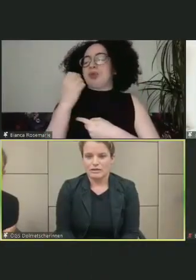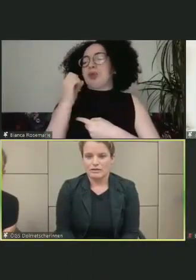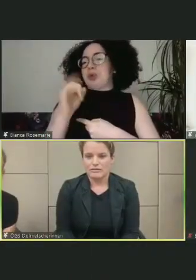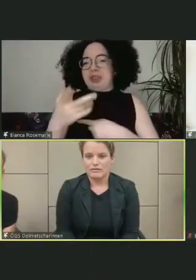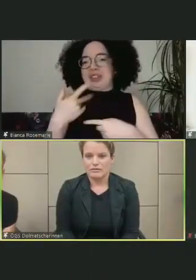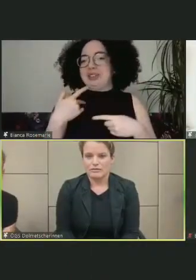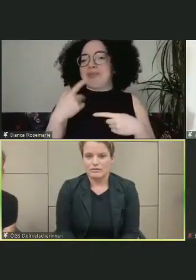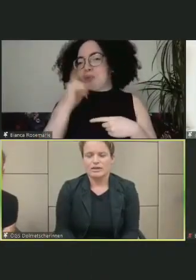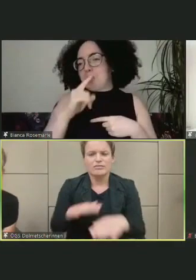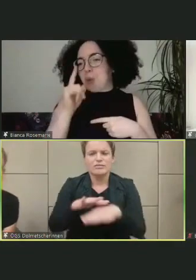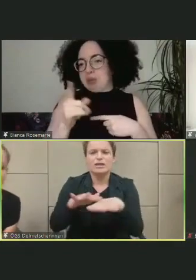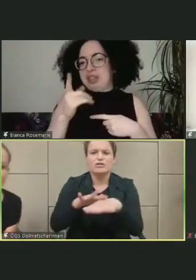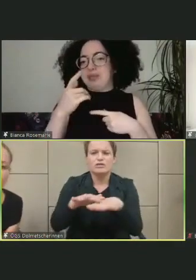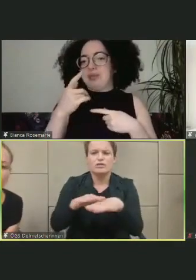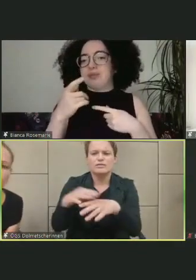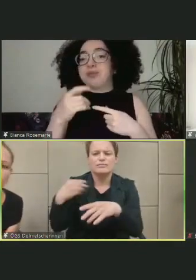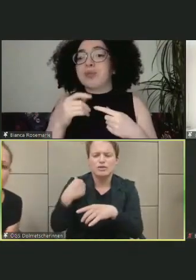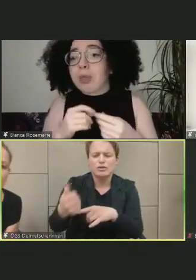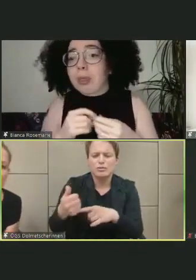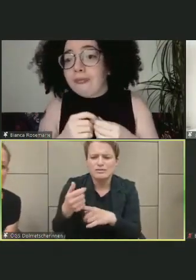Und